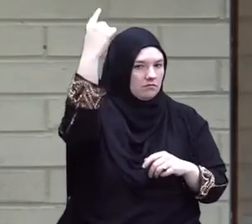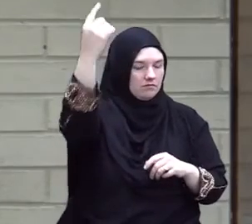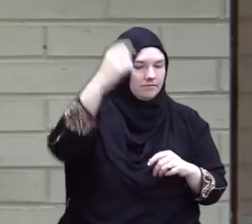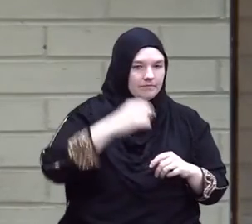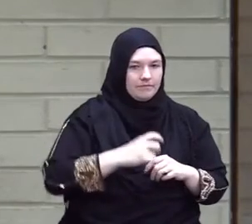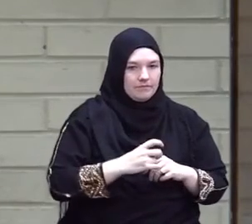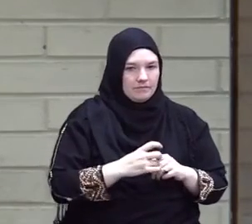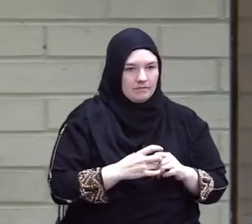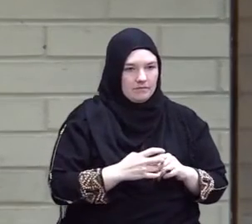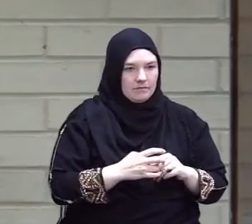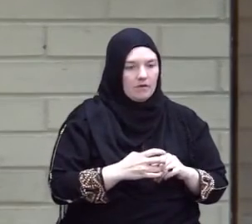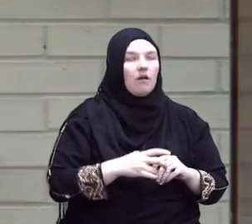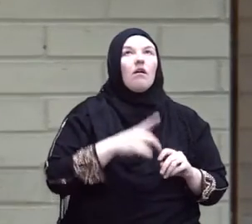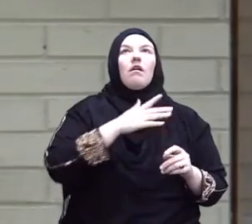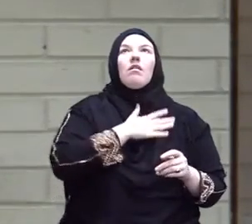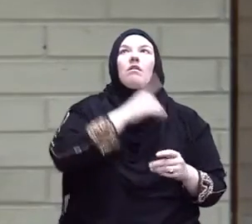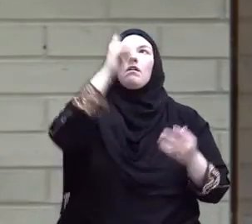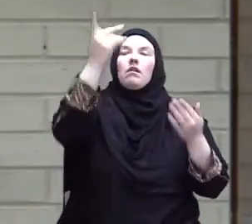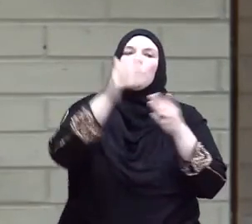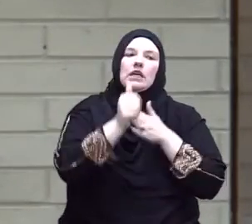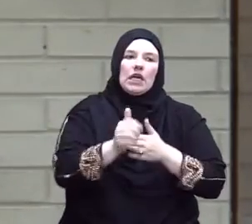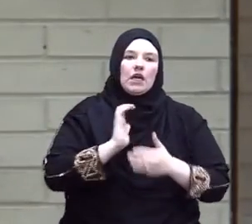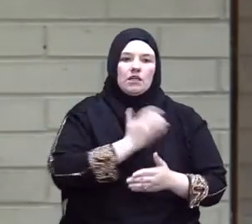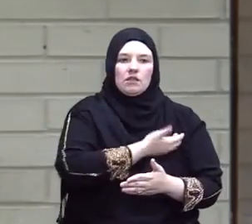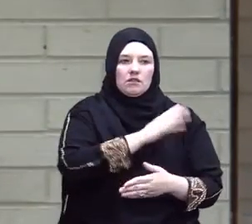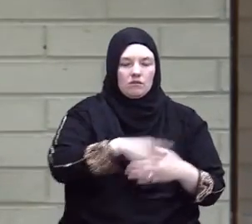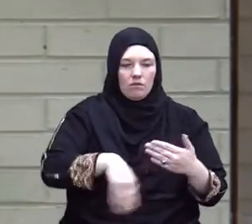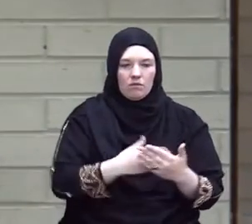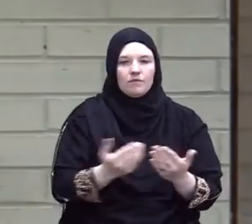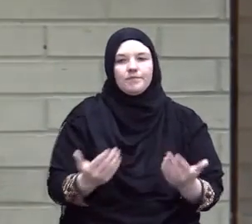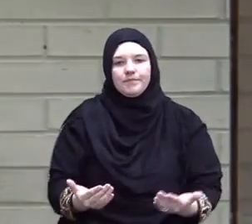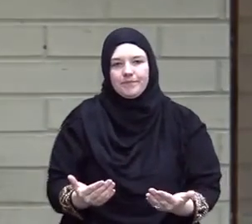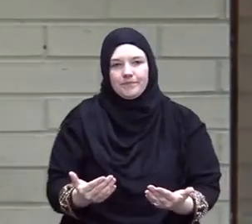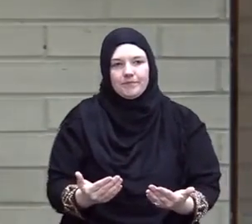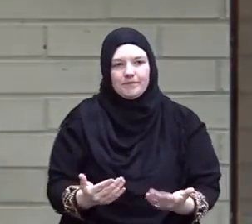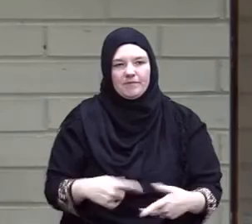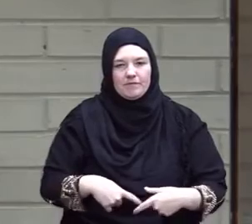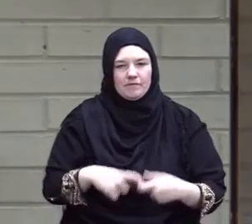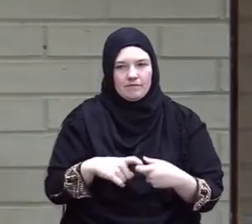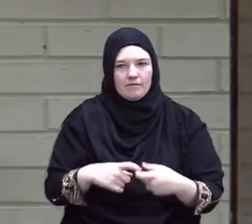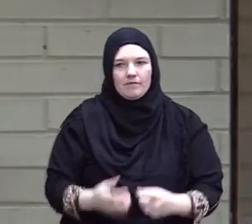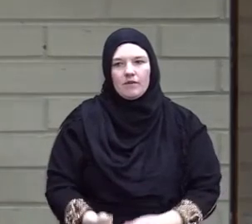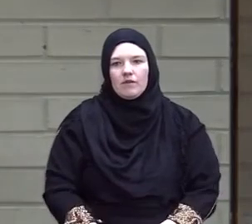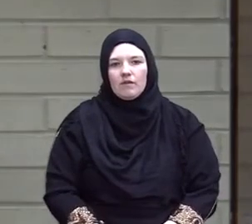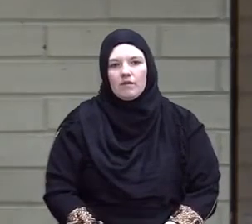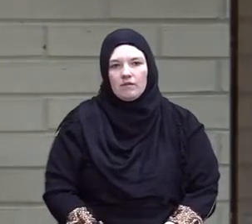مستقيم. May Allah subhanahu wa ta'ala guide us all to the صراط المستقيم.